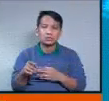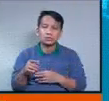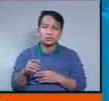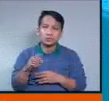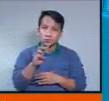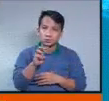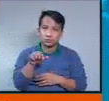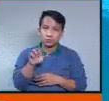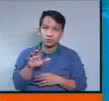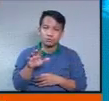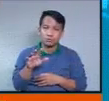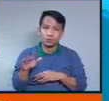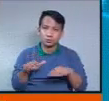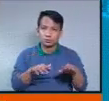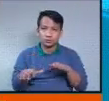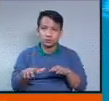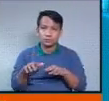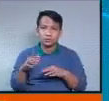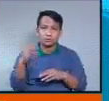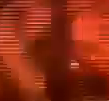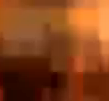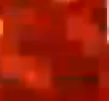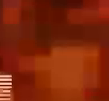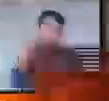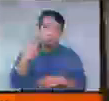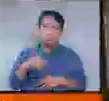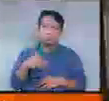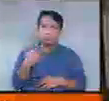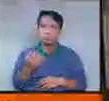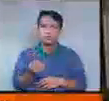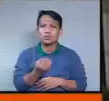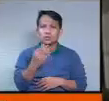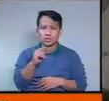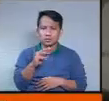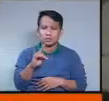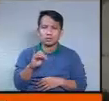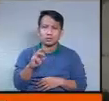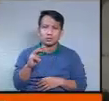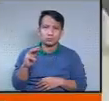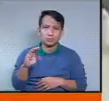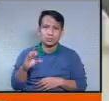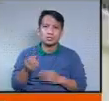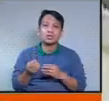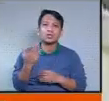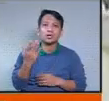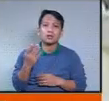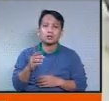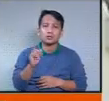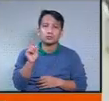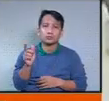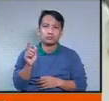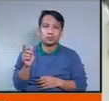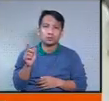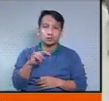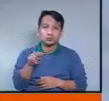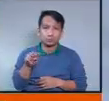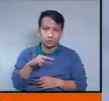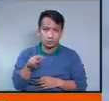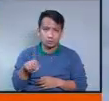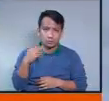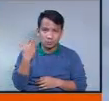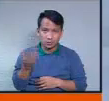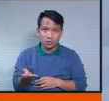magnitude 6.5 na Lindol sa Mindanao. Sa pinakahuling tala ng NDRRMC, umakyat na sa 22 ang